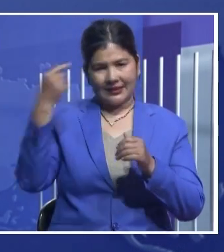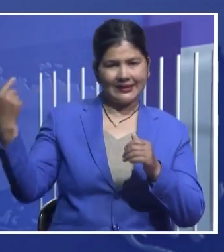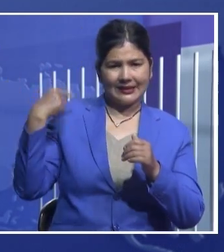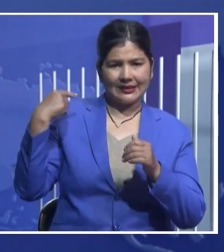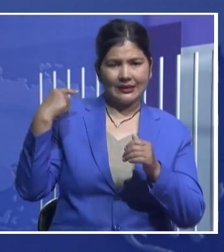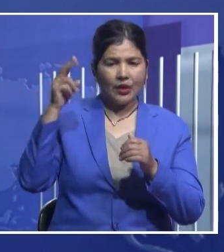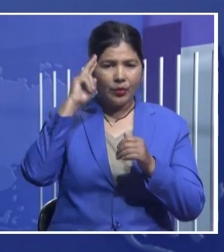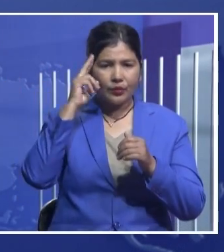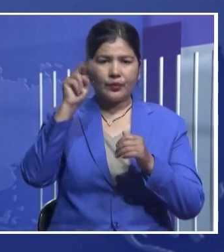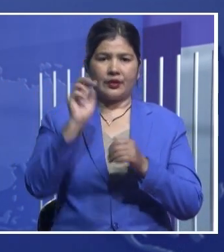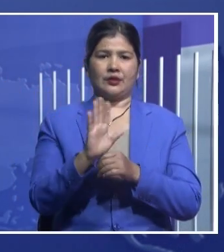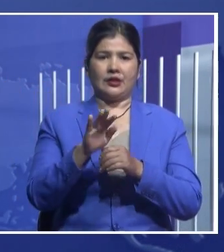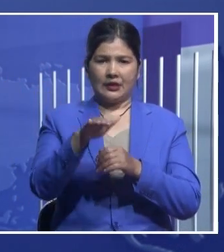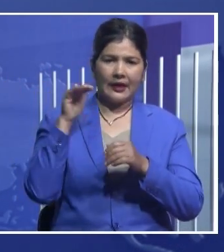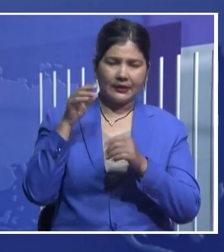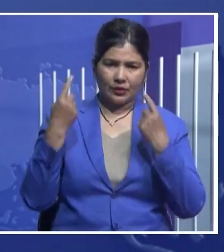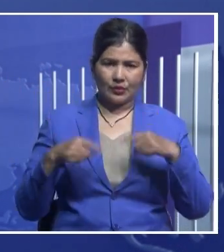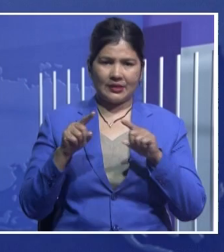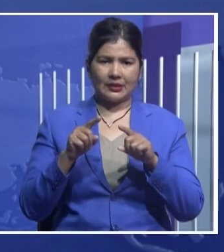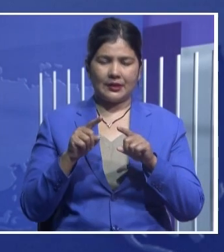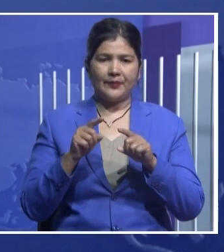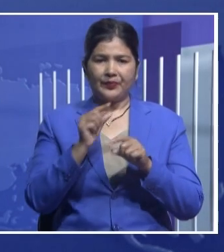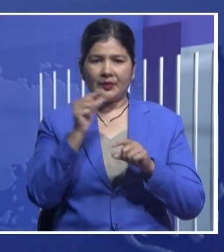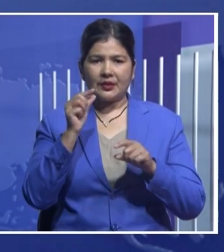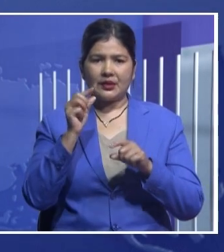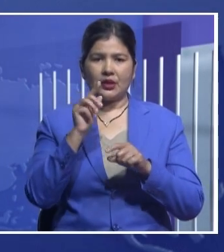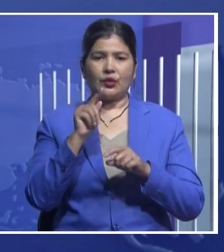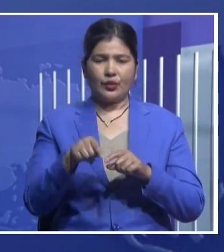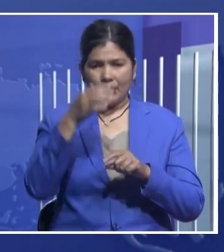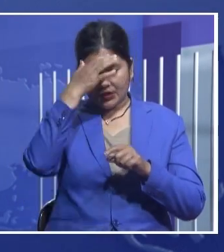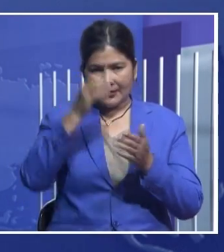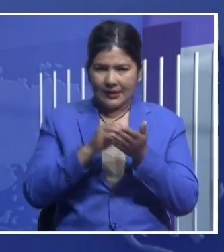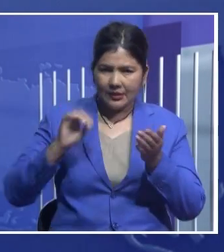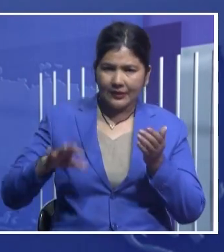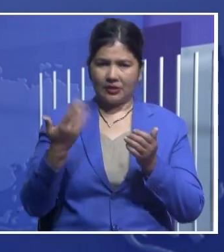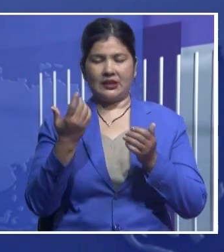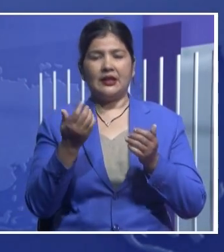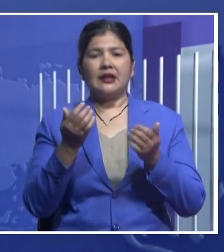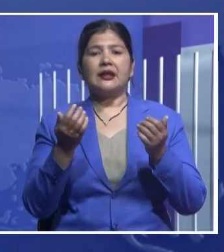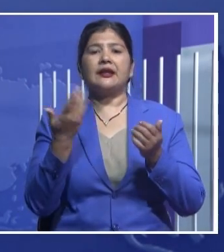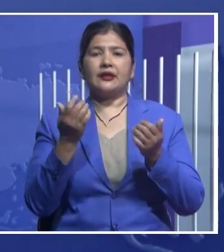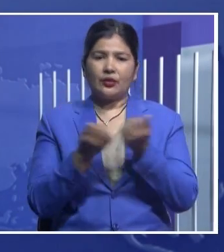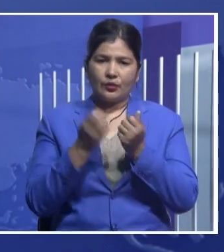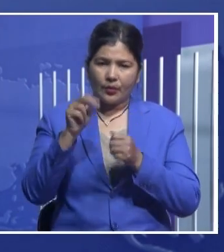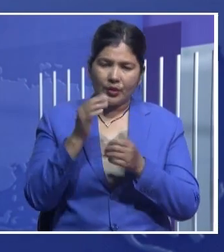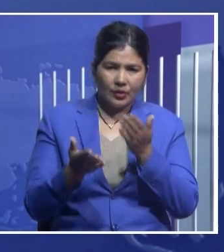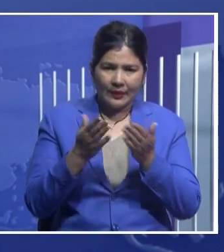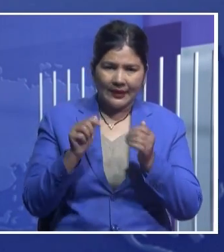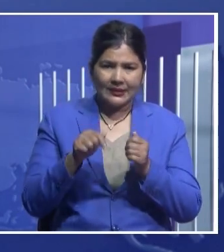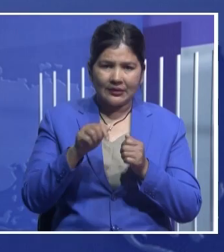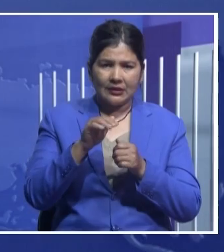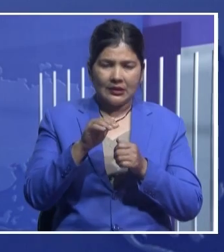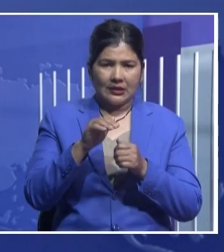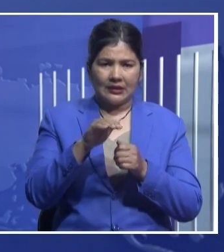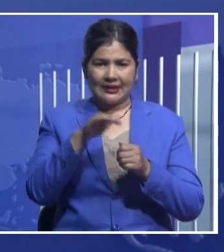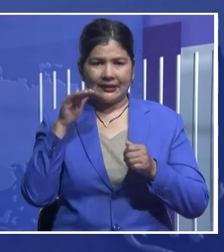खेप्नु परेको छ। नागरिकको स्वास्थ्य जस्तो निकै संवेदनशील विषयको यो समस्या समाधान गर्न कसले के गर्नुपर्ला भनेर आज हामीले सल्यानकै